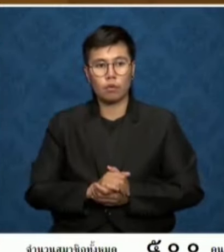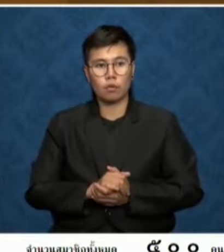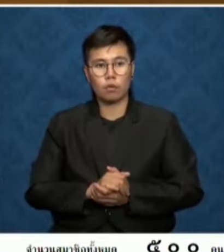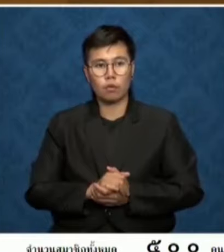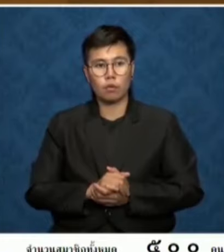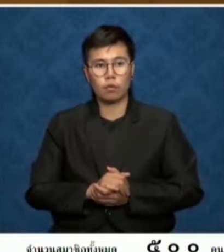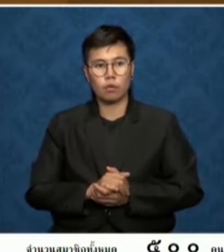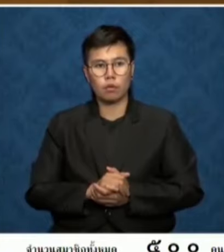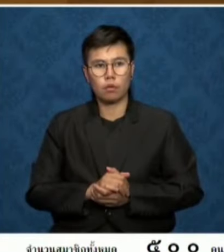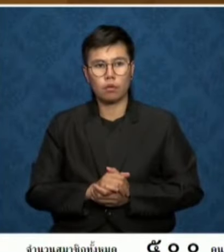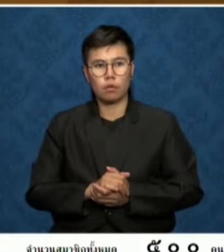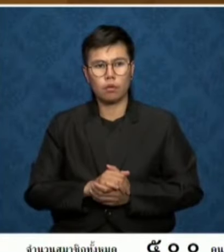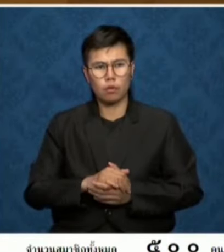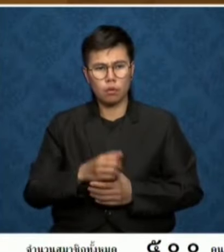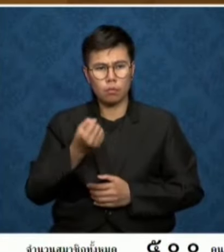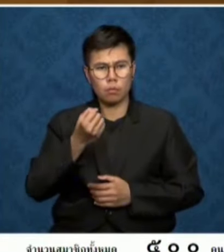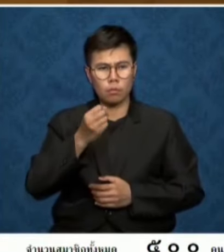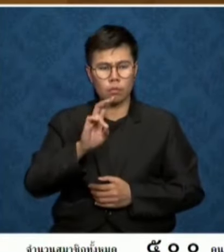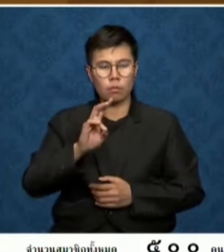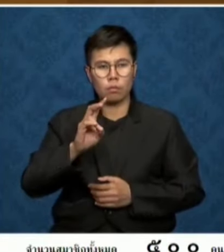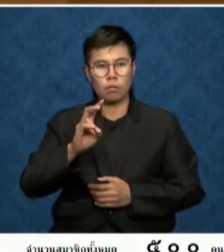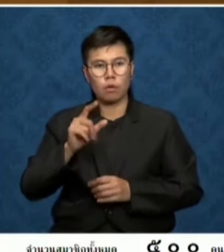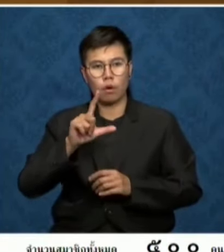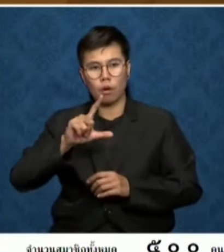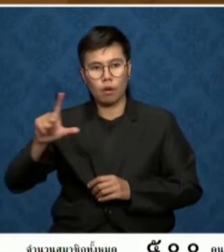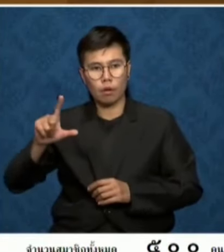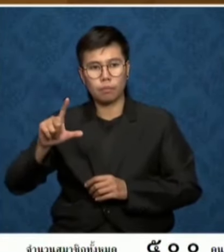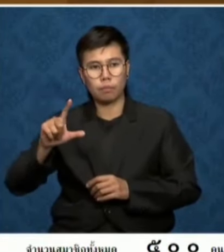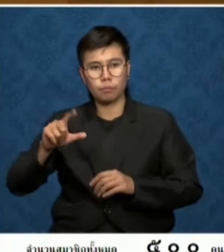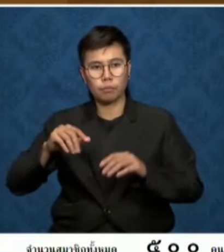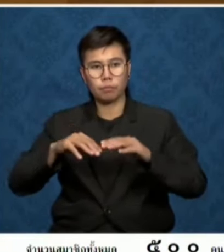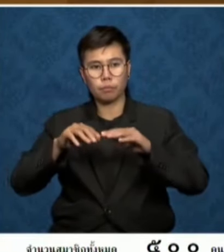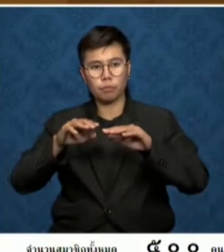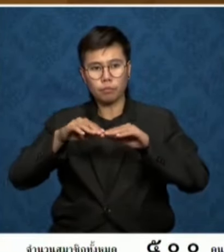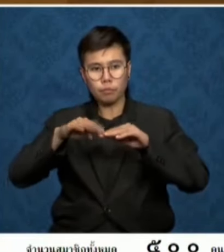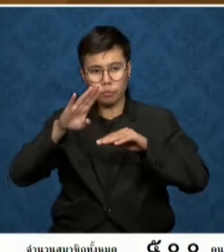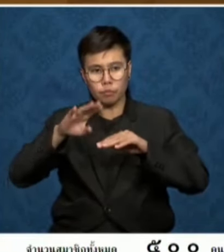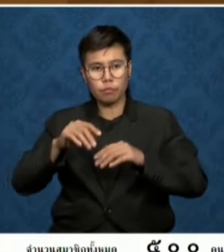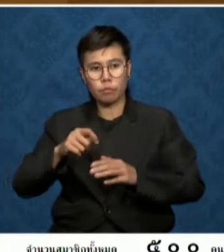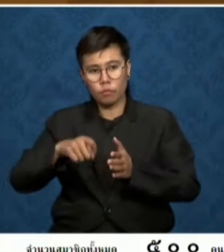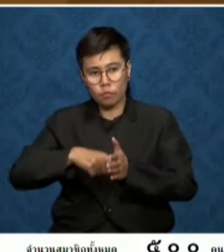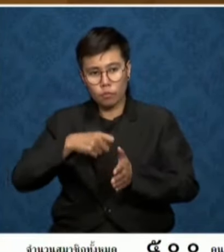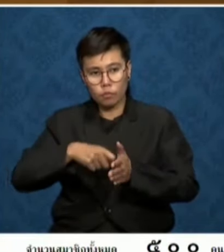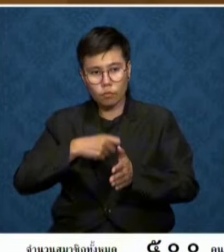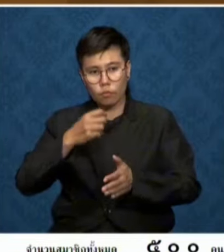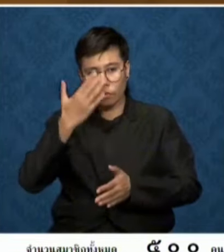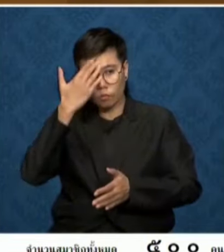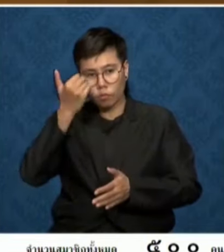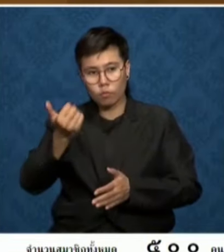17ล้านบาทเศษตามหน้า104นะครับเหตุผลก็เนื่องจากว่